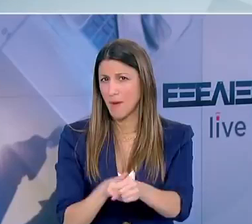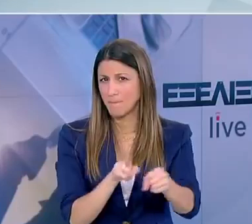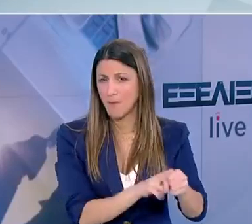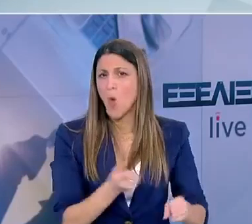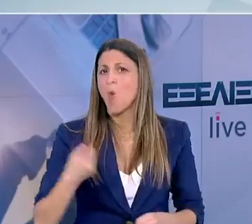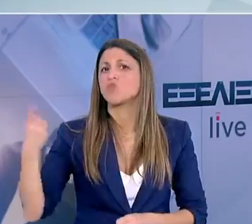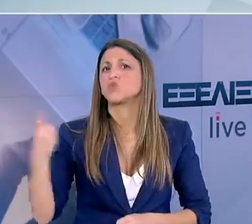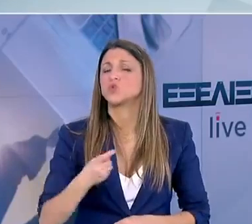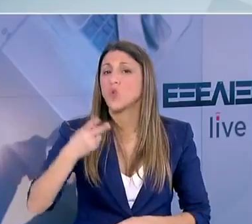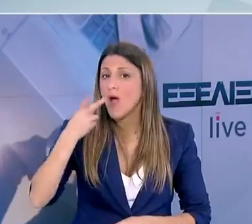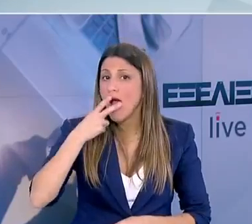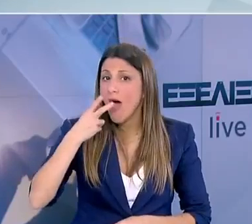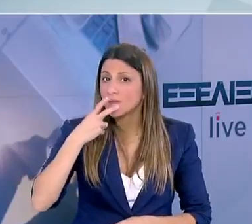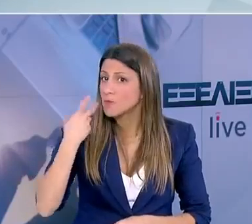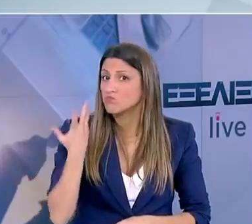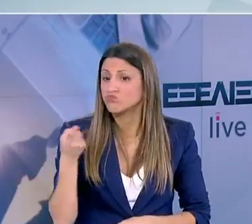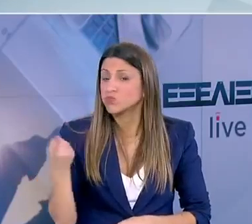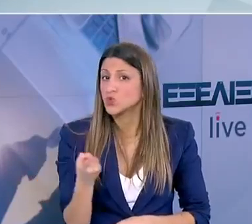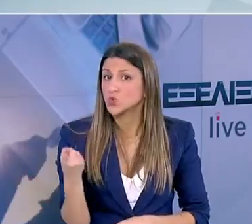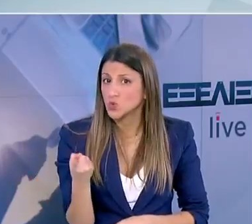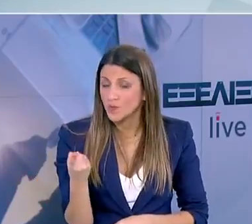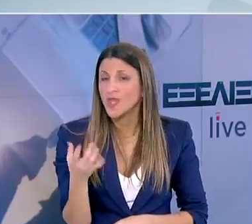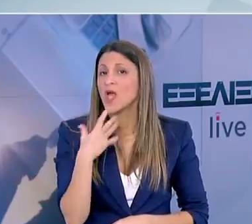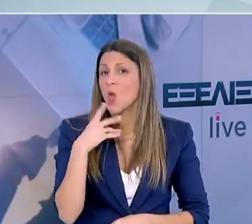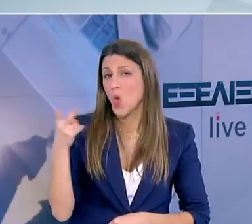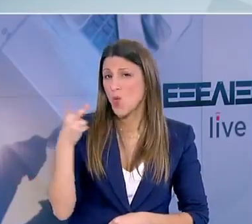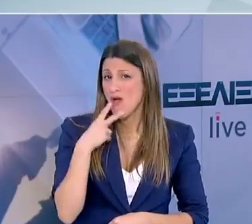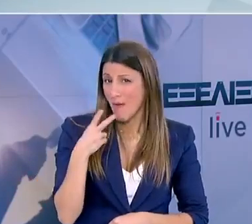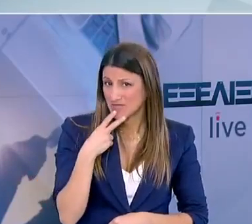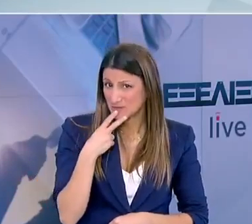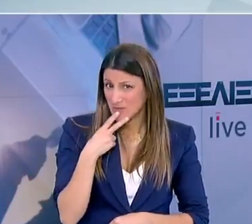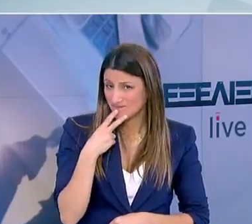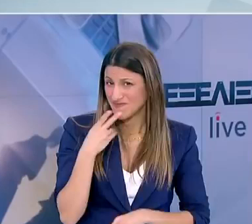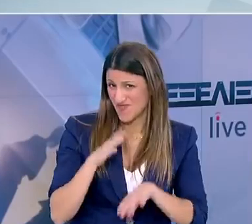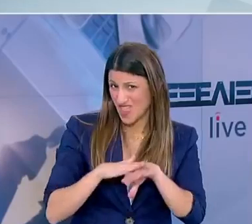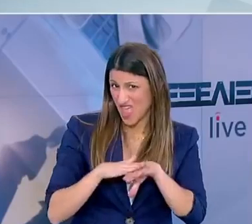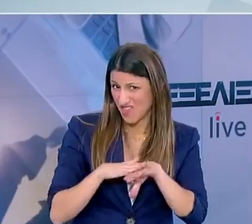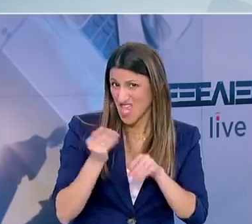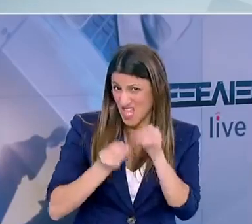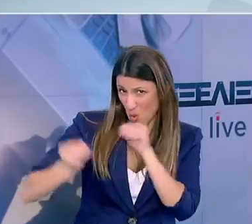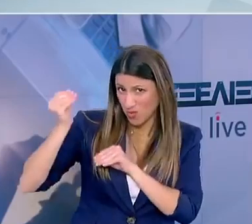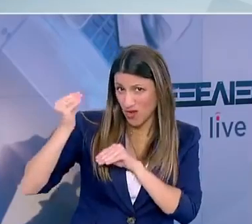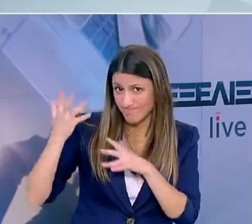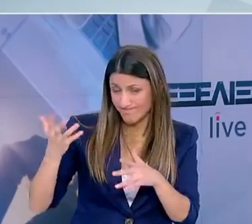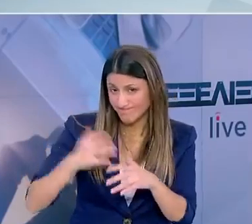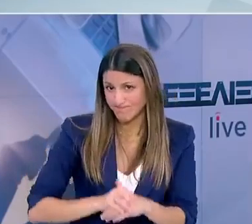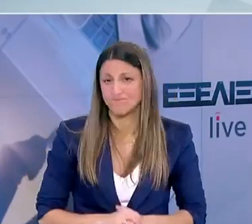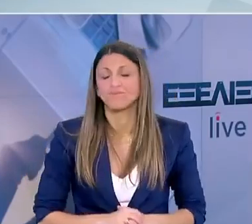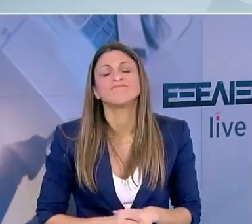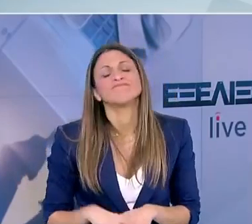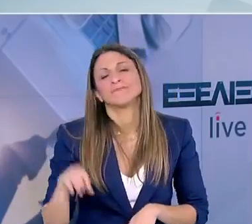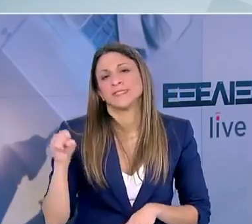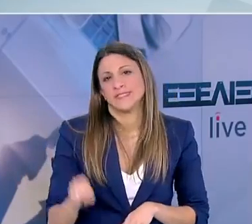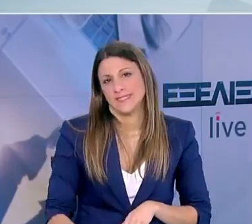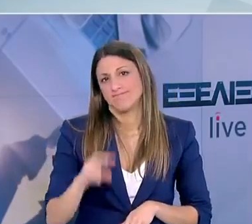καπνιστές? Το κάπνισμα έχει παίξει ρόλο στην επιδείνωση της κατάστασης των νοσηλευουμένων? Ναι, έχουμε πει ότι το κάπνισμα δυνητικά μπορεί